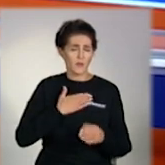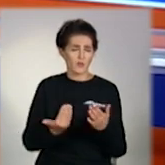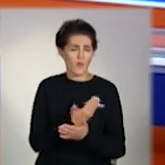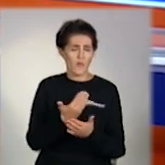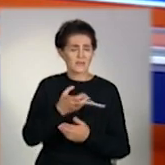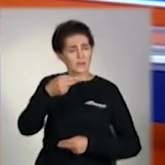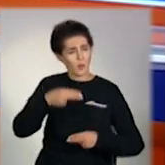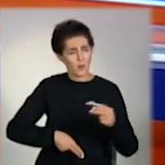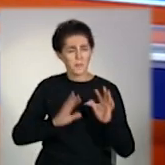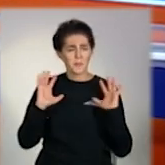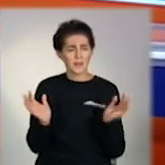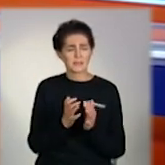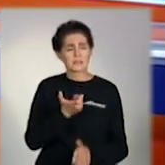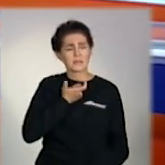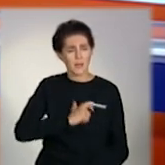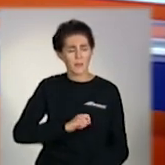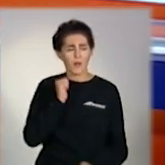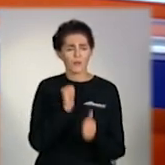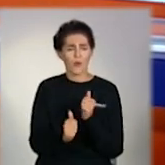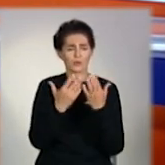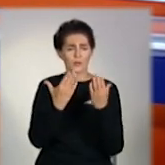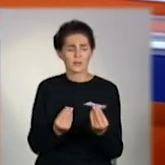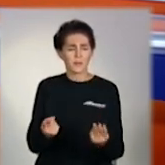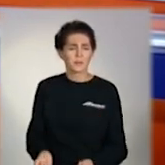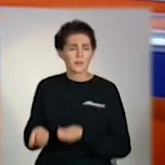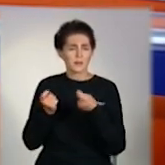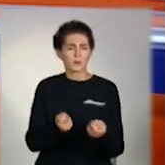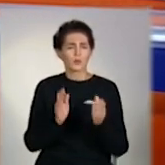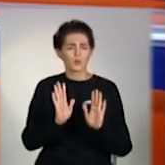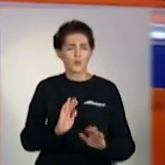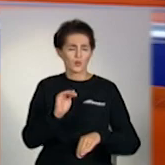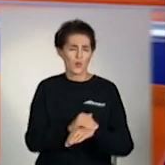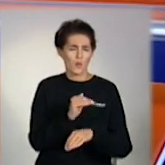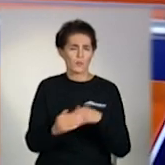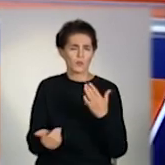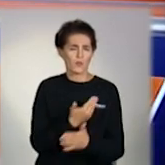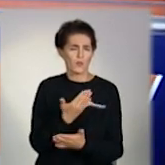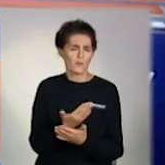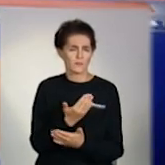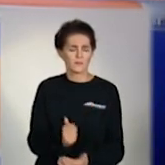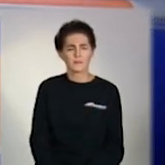завершено. Бережіть себе і нехай кожен день приносить тільки добрі новини.